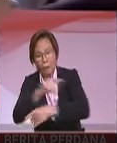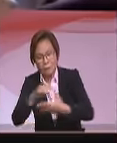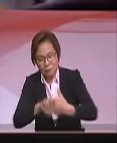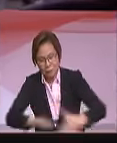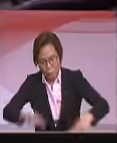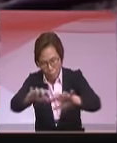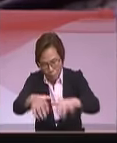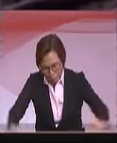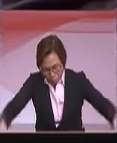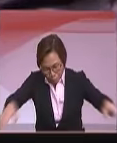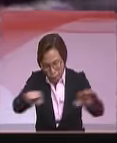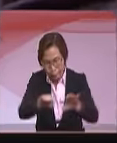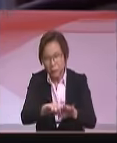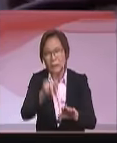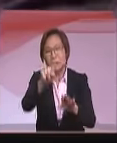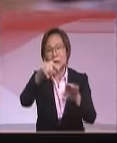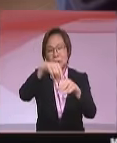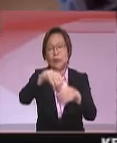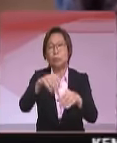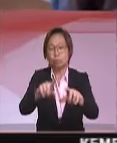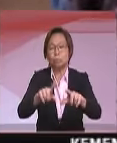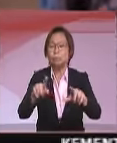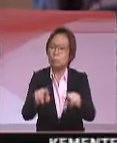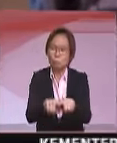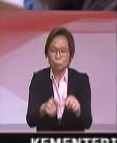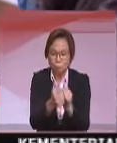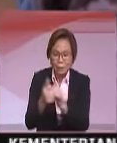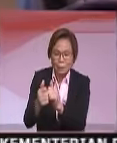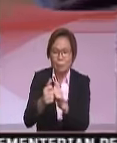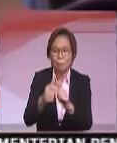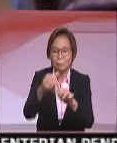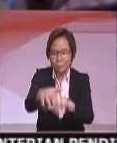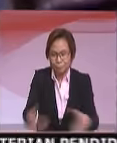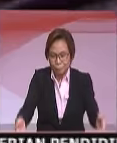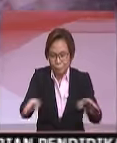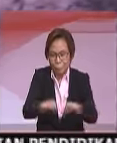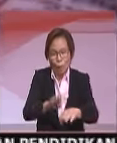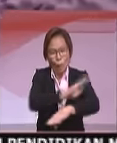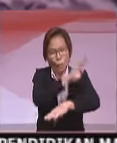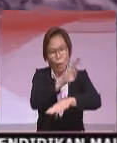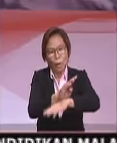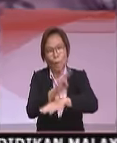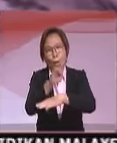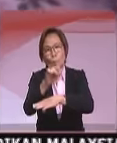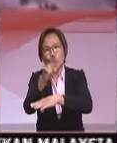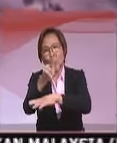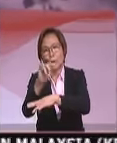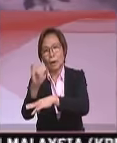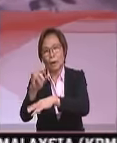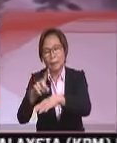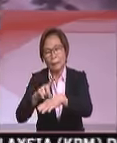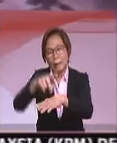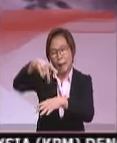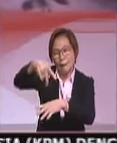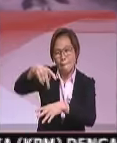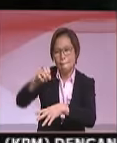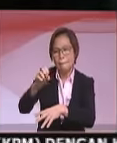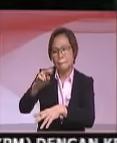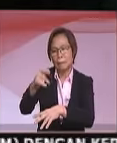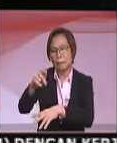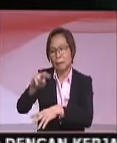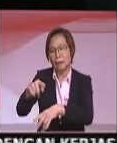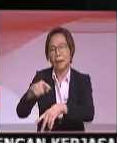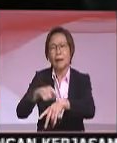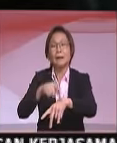selamat dikebumikan dalam satu liang lahat di tanah perkuburan Islam Bukit Murai, Padang Pusing, Pendang, kira-kira